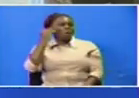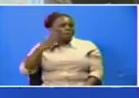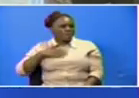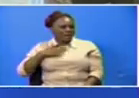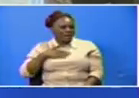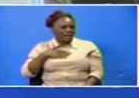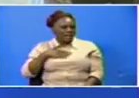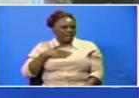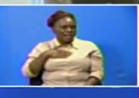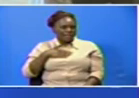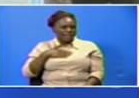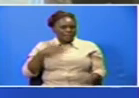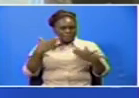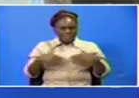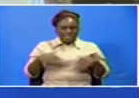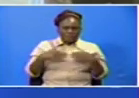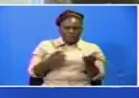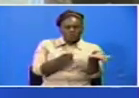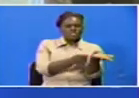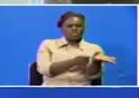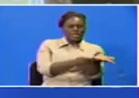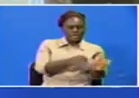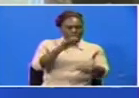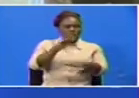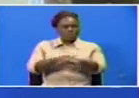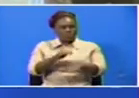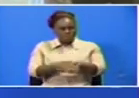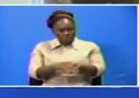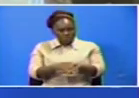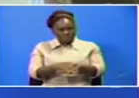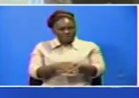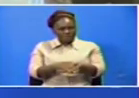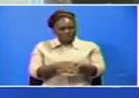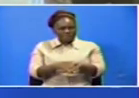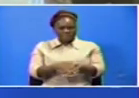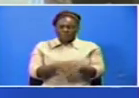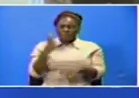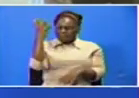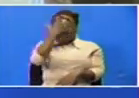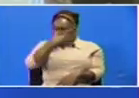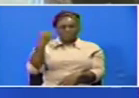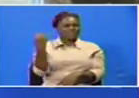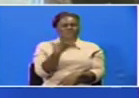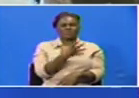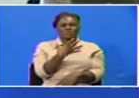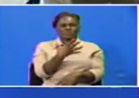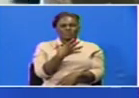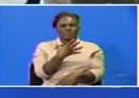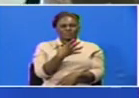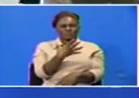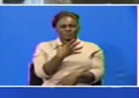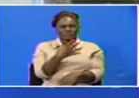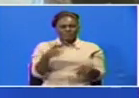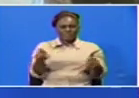Kama unavyoona watu wake, tunaongea Kiswahili kizuri. Yaani inapendeza. Hicho ni kitu ambacho kinanivutia sana, na vile